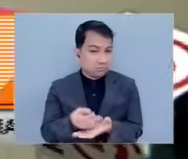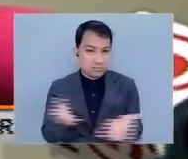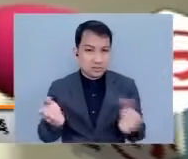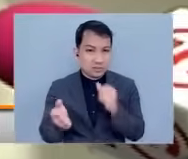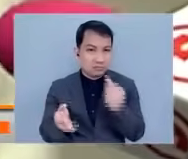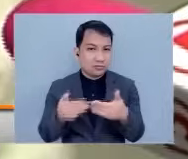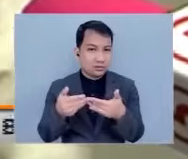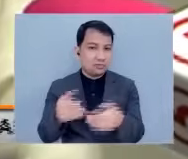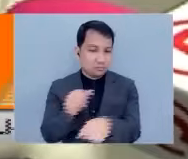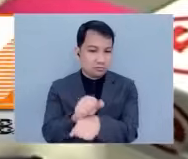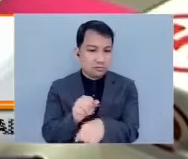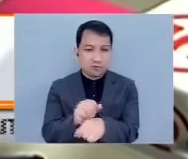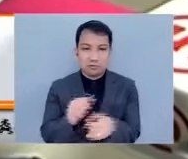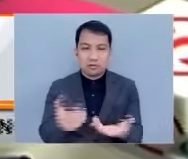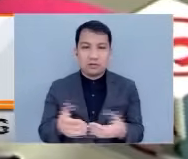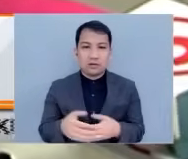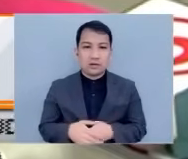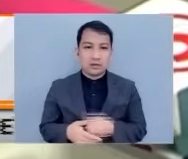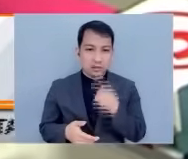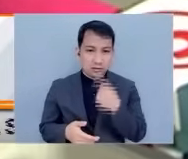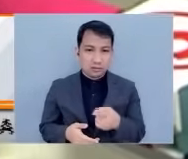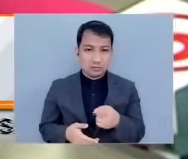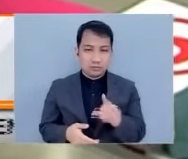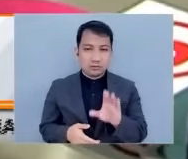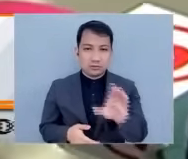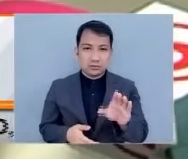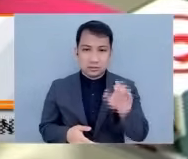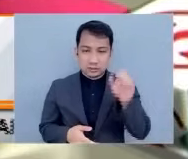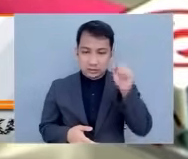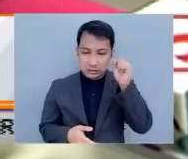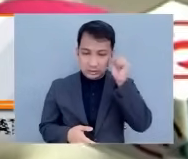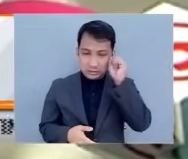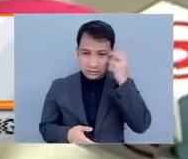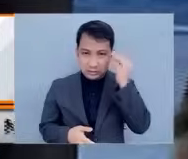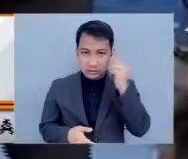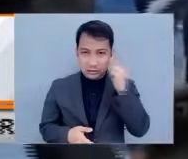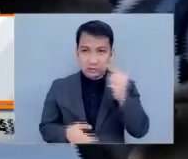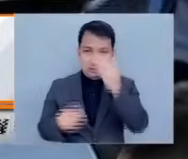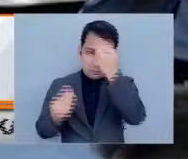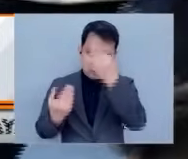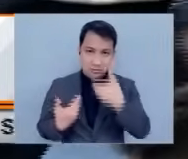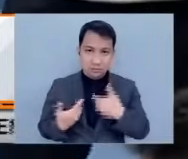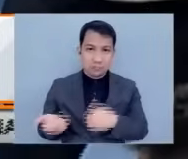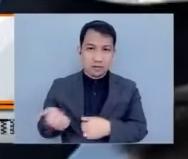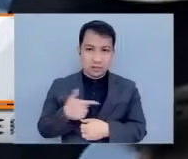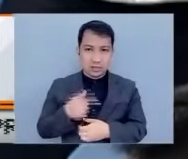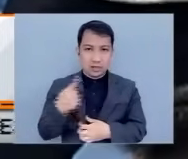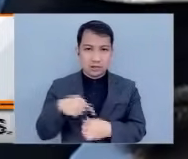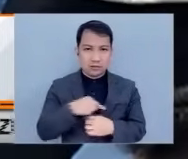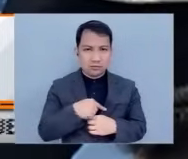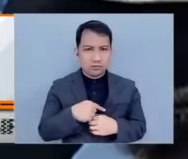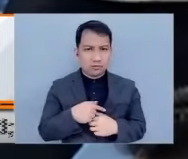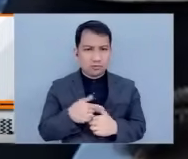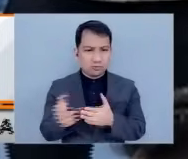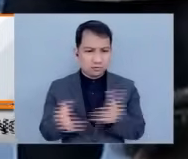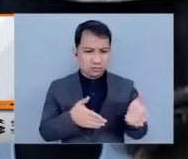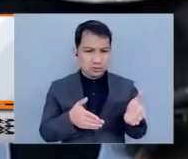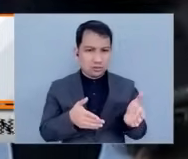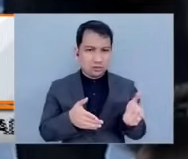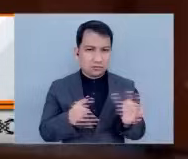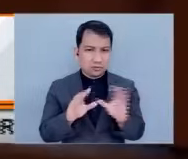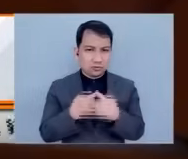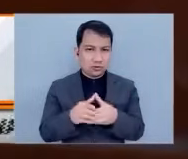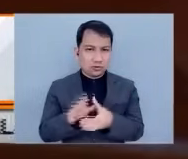working. Kinumpirma mismo ni Senate President Mig Zubiri na nakarating sa kanyang balita na may namumuong kudeta sa kanyang